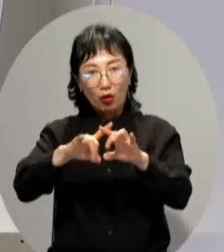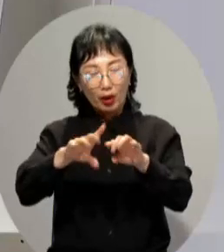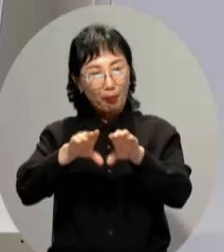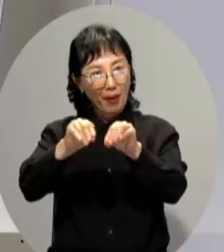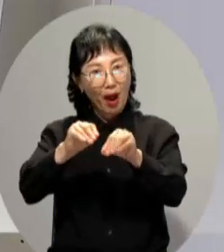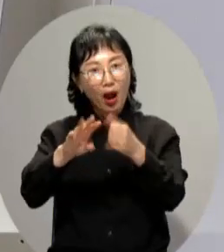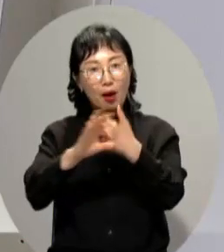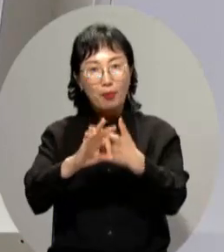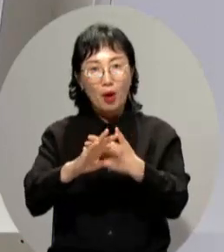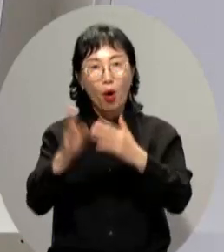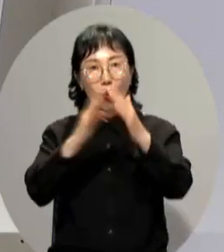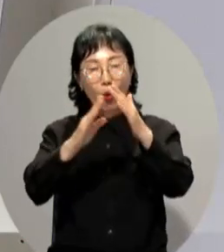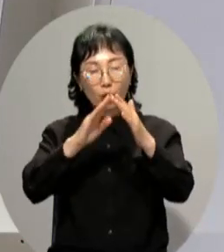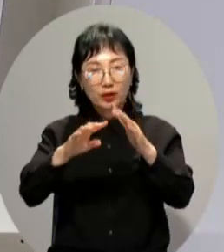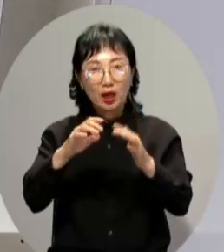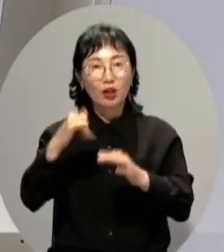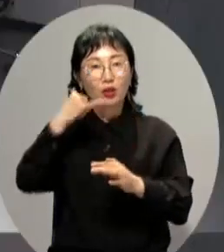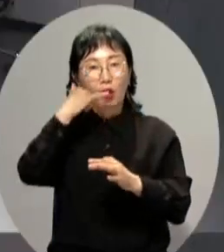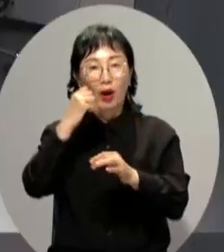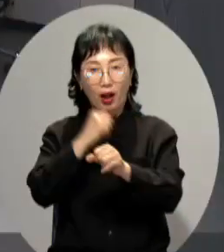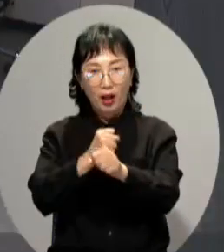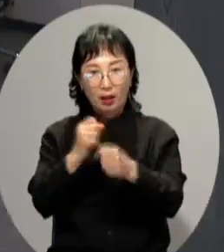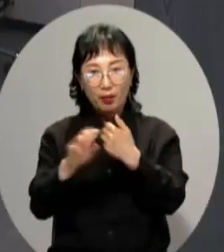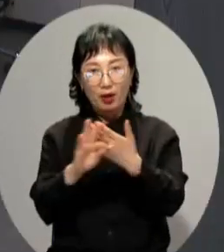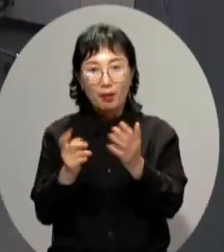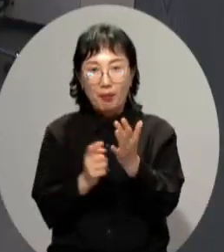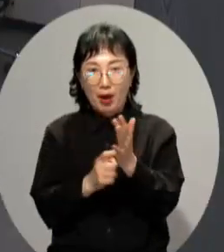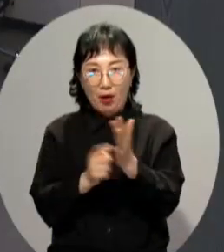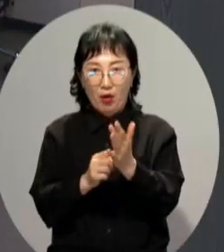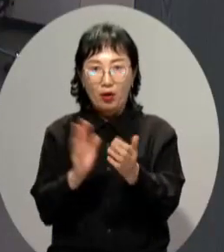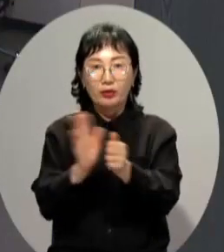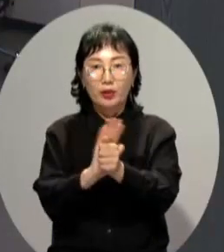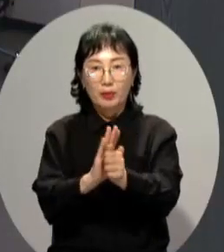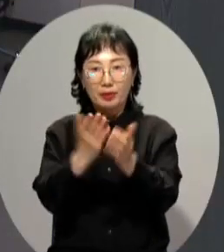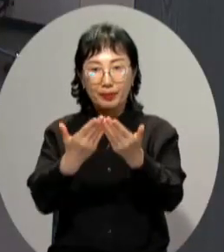콜센터로 전화하면 전기안전 SOS 서비스를 받을 수 있게 했습니다.